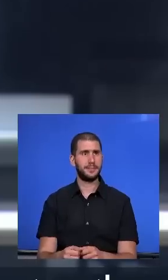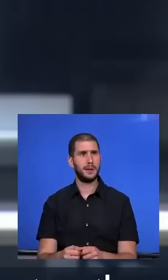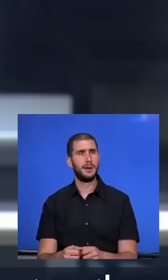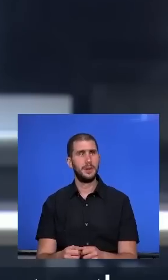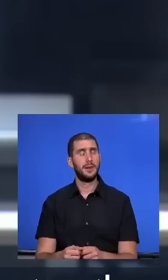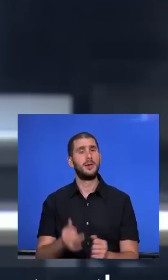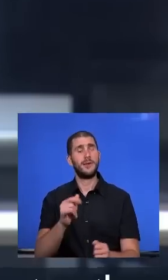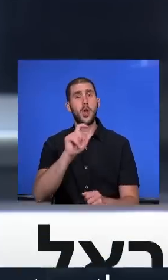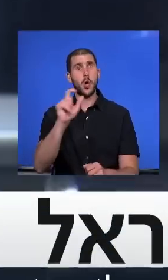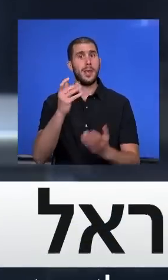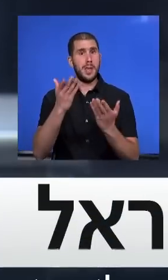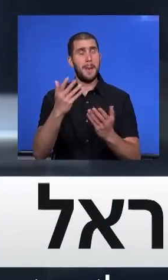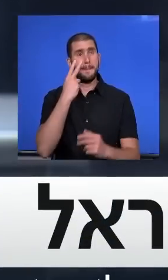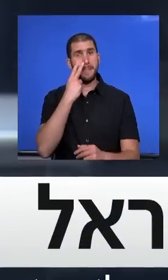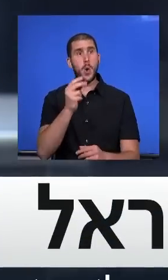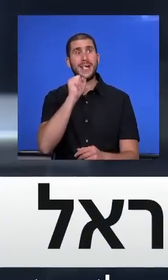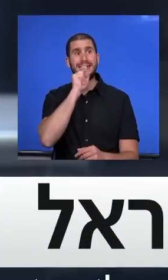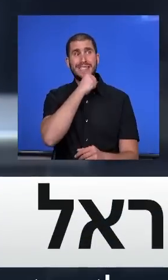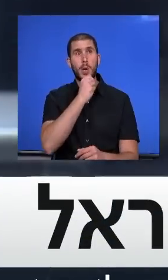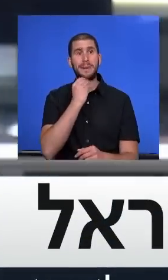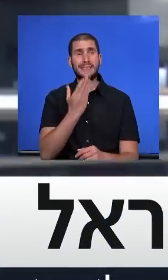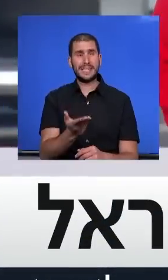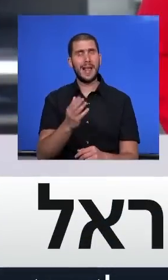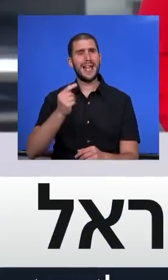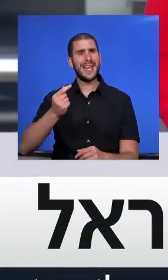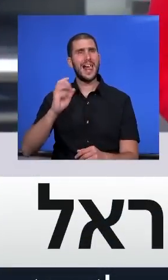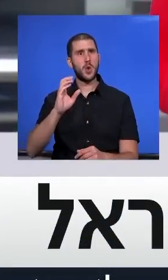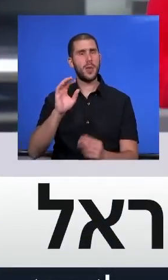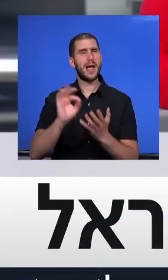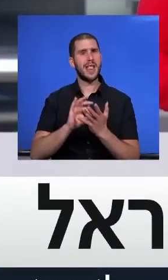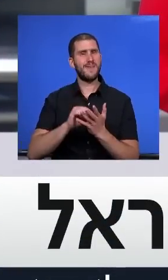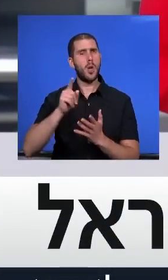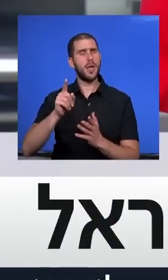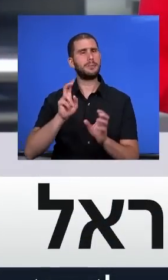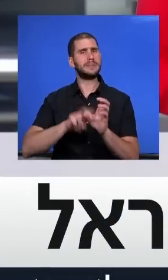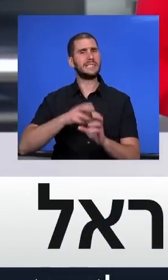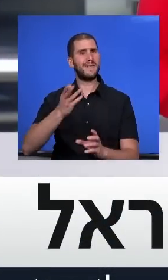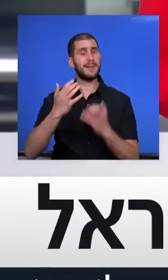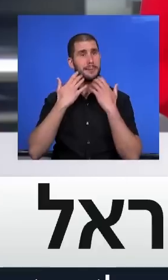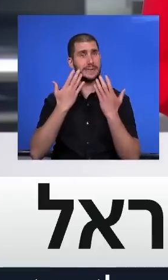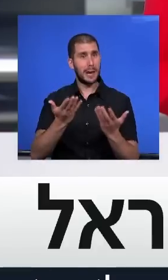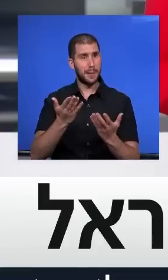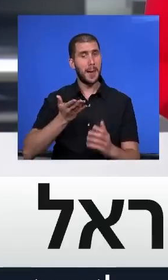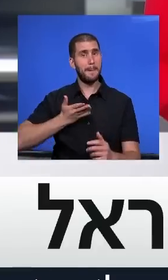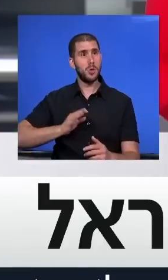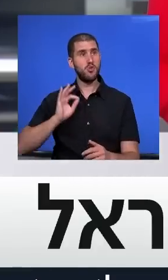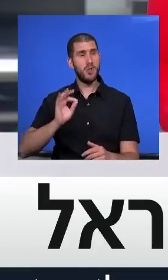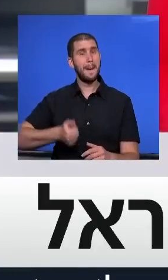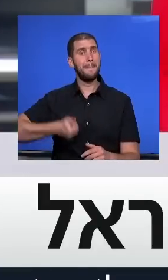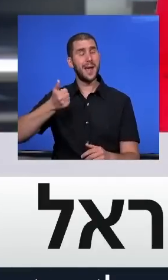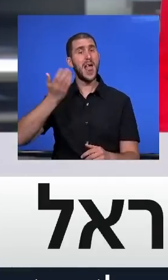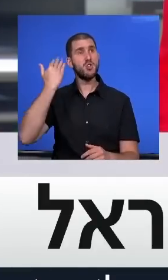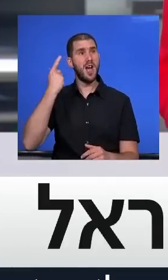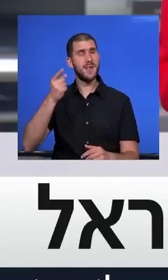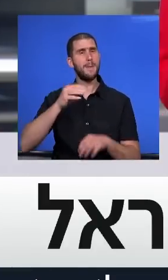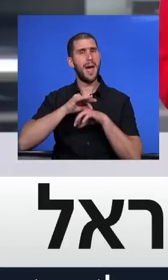מכאן לכותרת הזאת, ביקור היסטורי בישראל. גילי כהן, כתבתנו המדינית, את מצטרפת גילי ומספרת שבנו של בכיר לשעבר